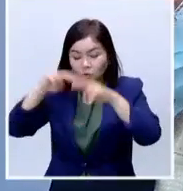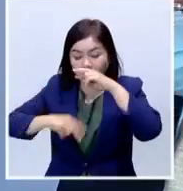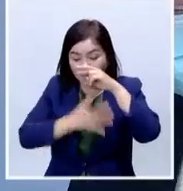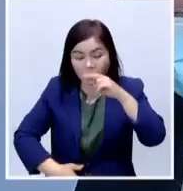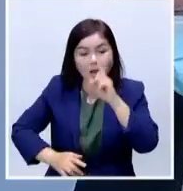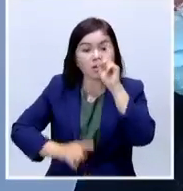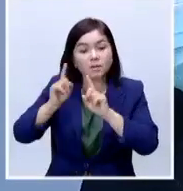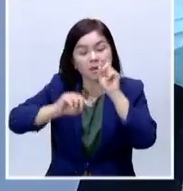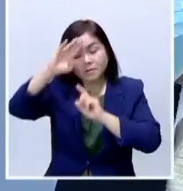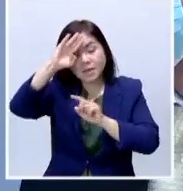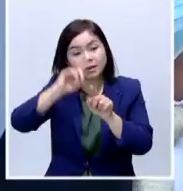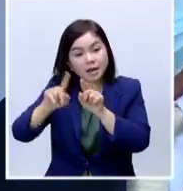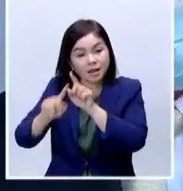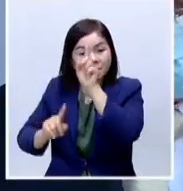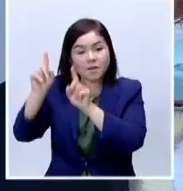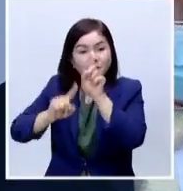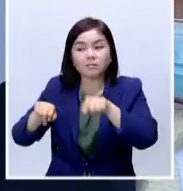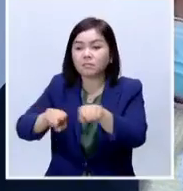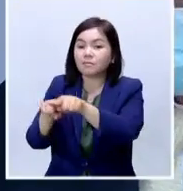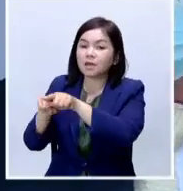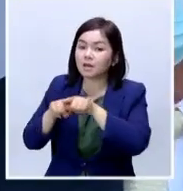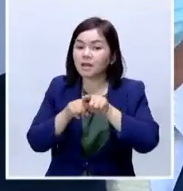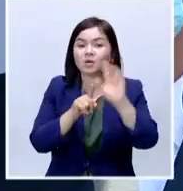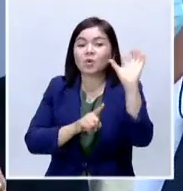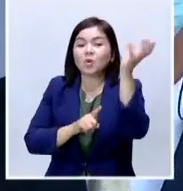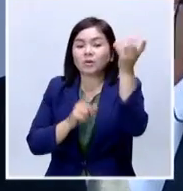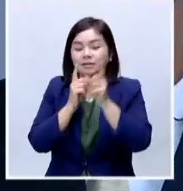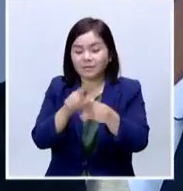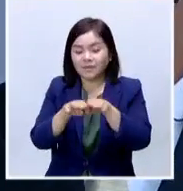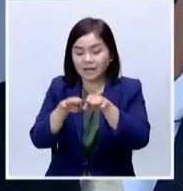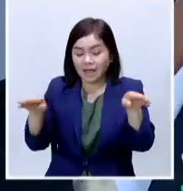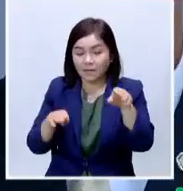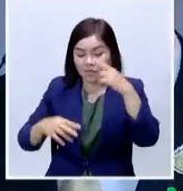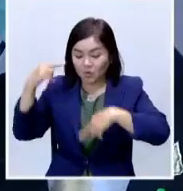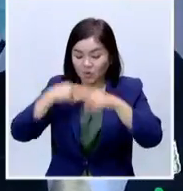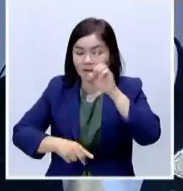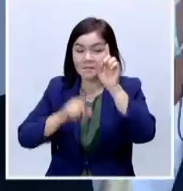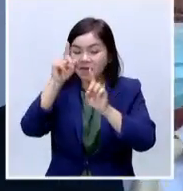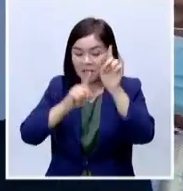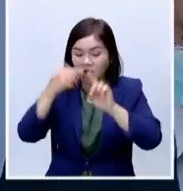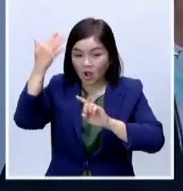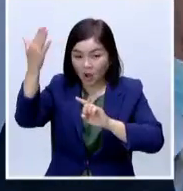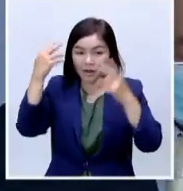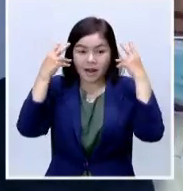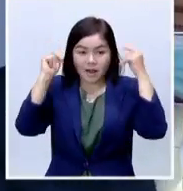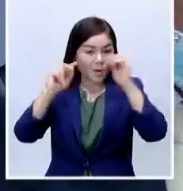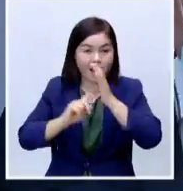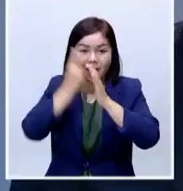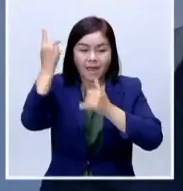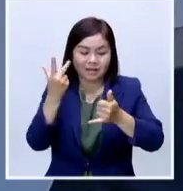ามที่เขามีการจัดทำแบบนี้ทั่วโลกก็เป็นวิธีการสากล นะครับทั้งนี้ก็มีรายงานว่าท่านนายกรัฐมนตรีจ